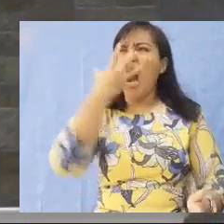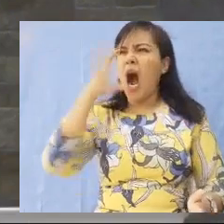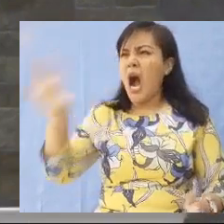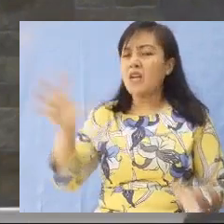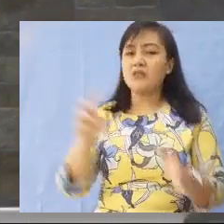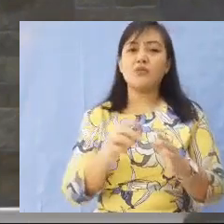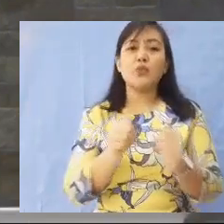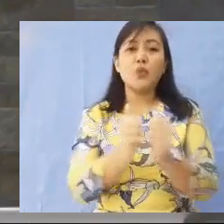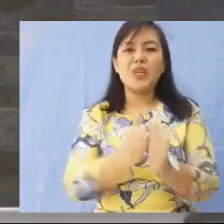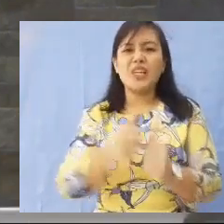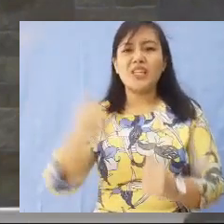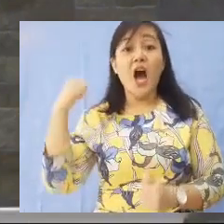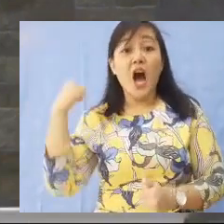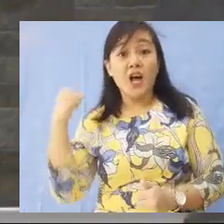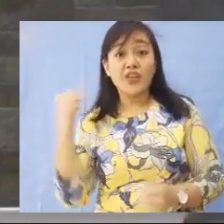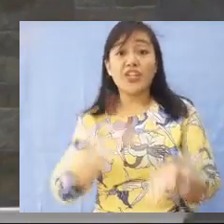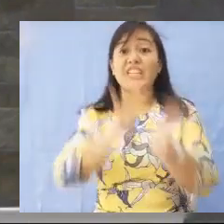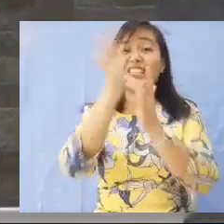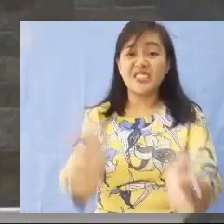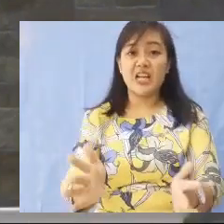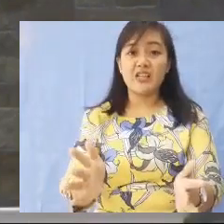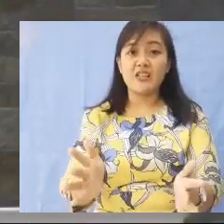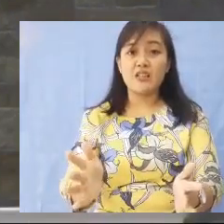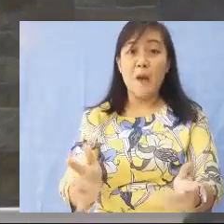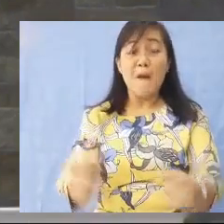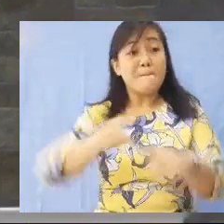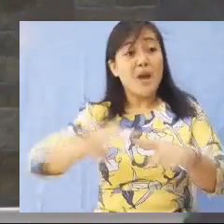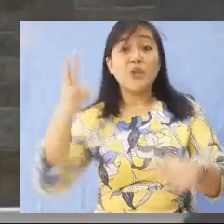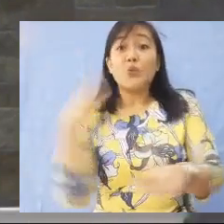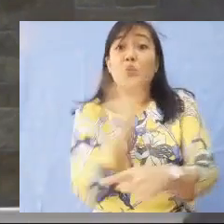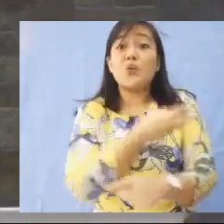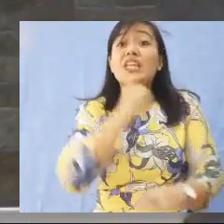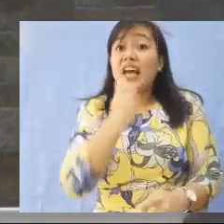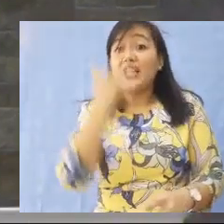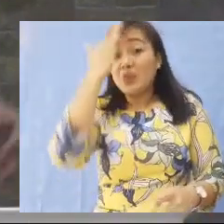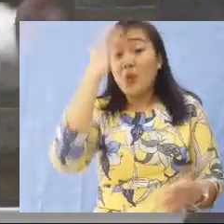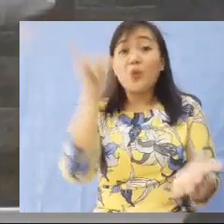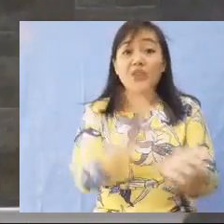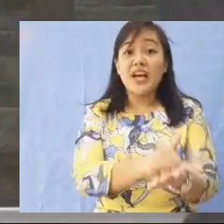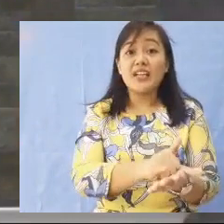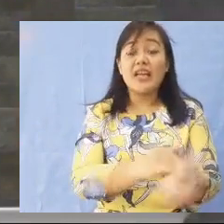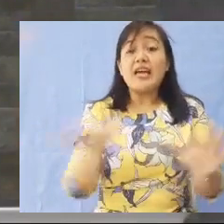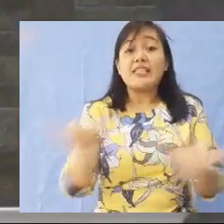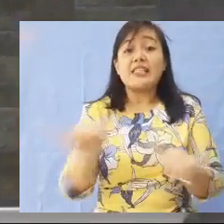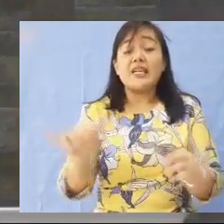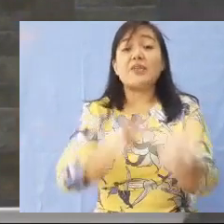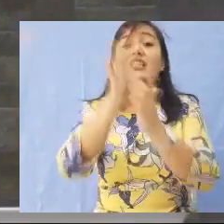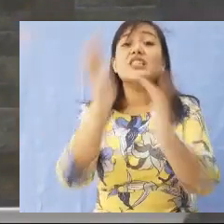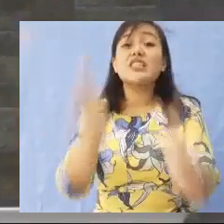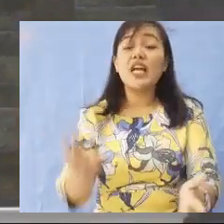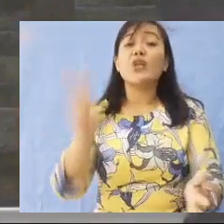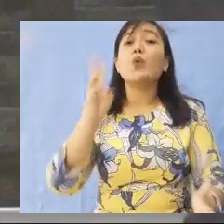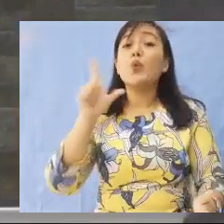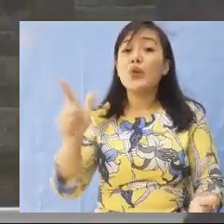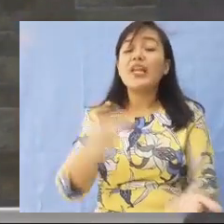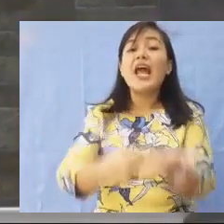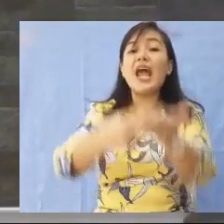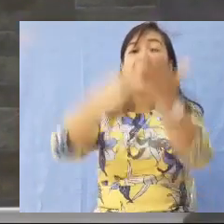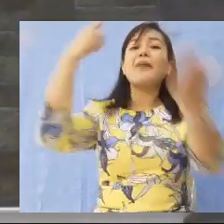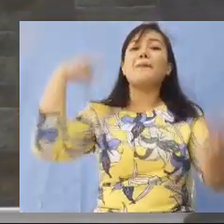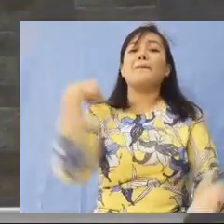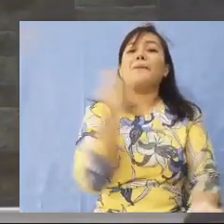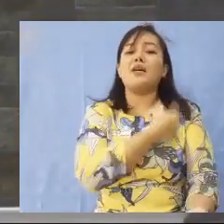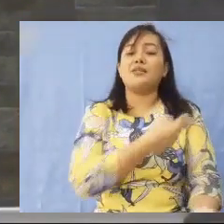Diba? Kaya nga po merong cleansing because we have iniquities. We have